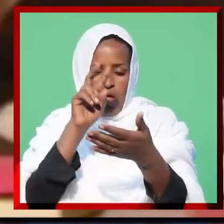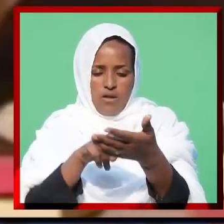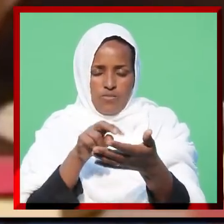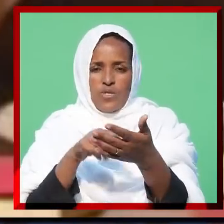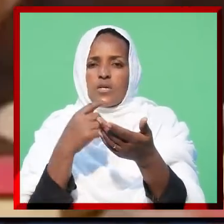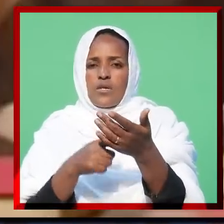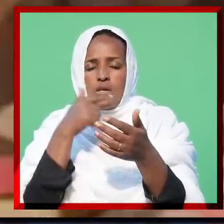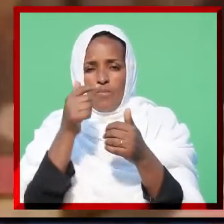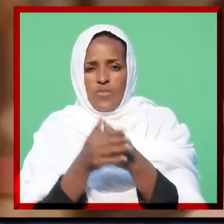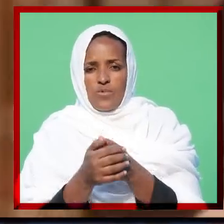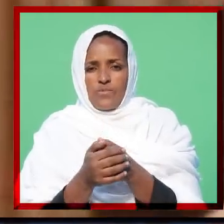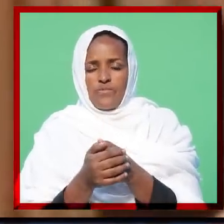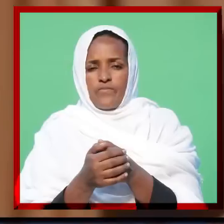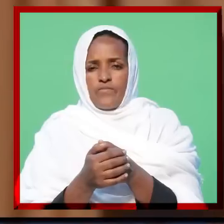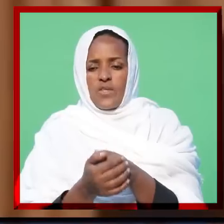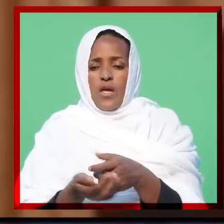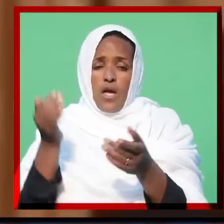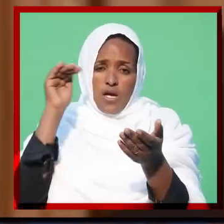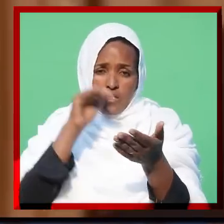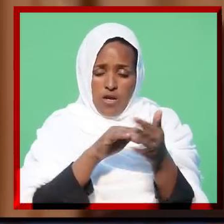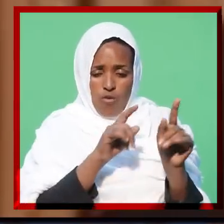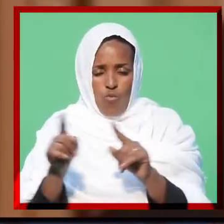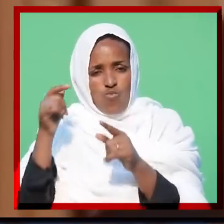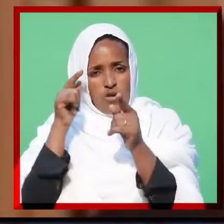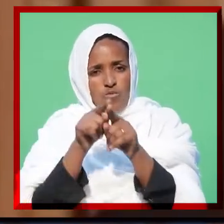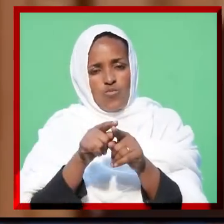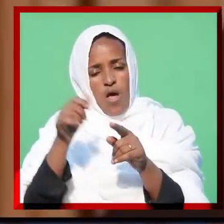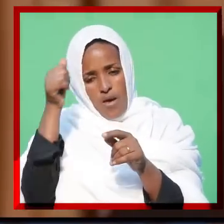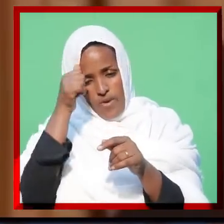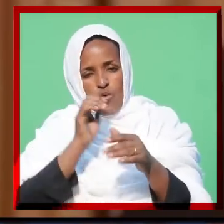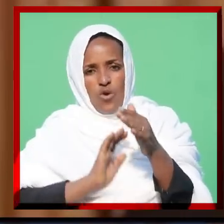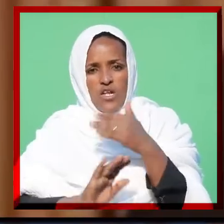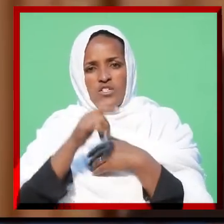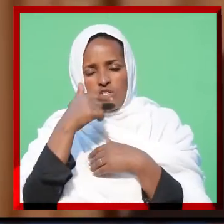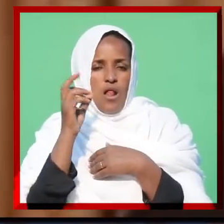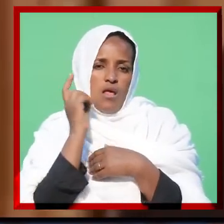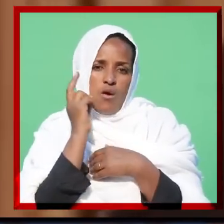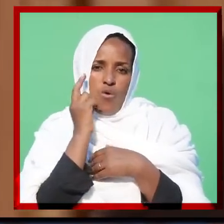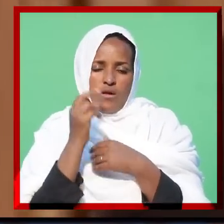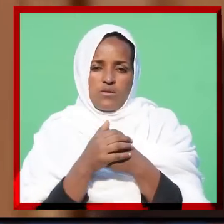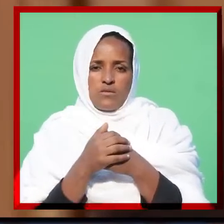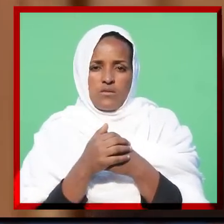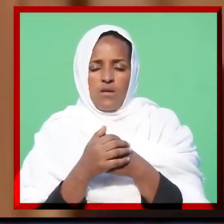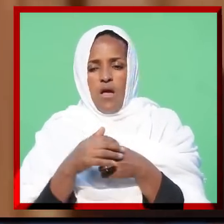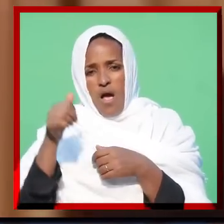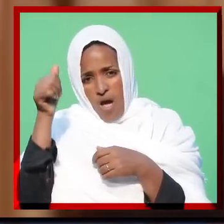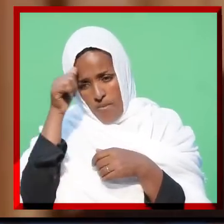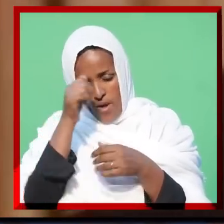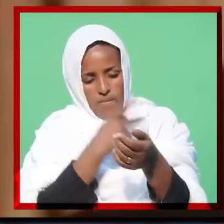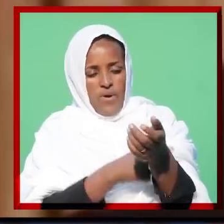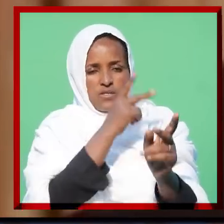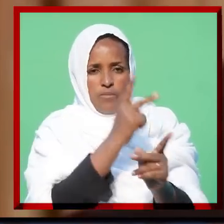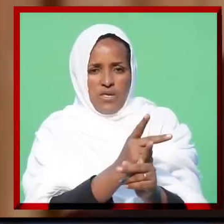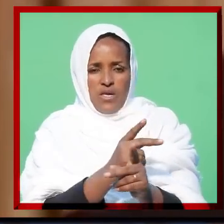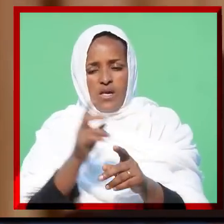ላንብላችሁ ደግሞ ይሄኛውን የሚለው ደግሞም ወንድሙን አቤልን ወለደች ይላል ሔዋን። አቤልም በግ ጠባቂ